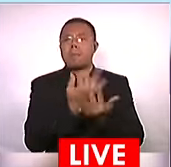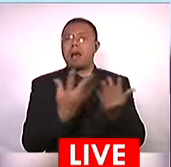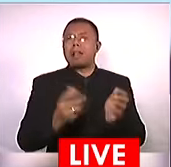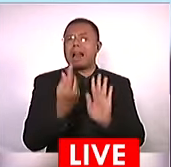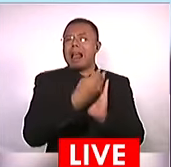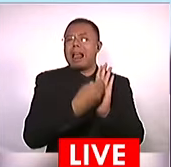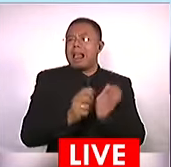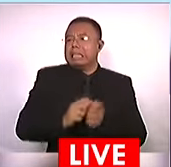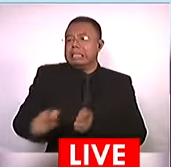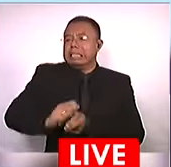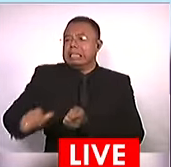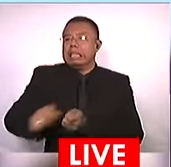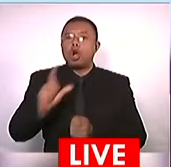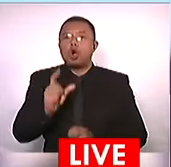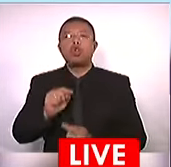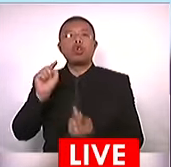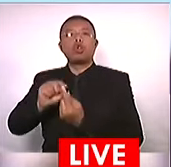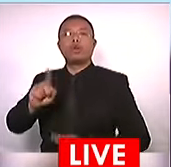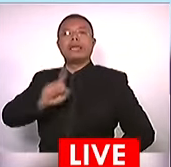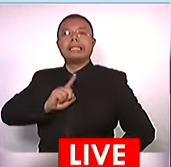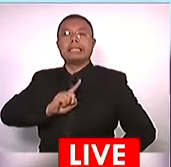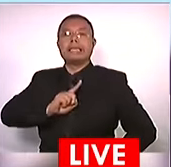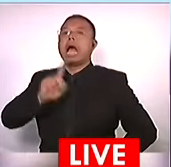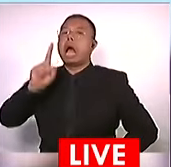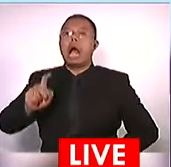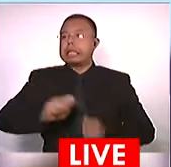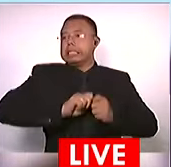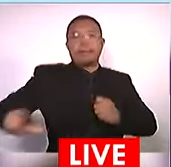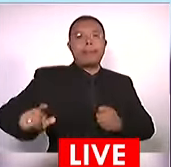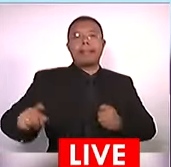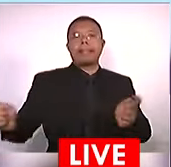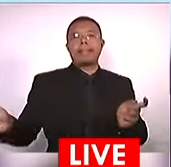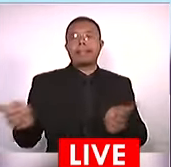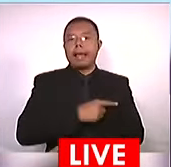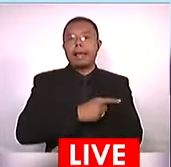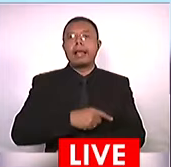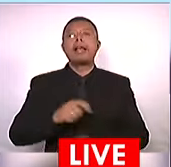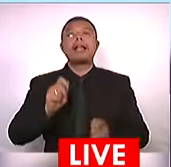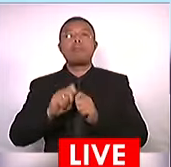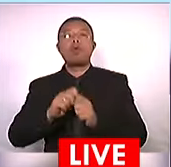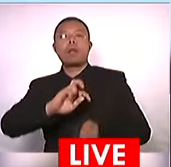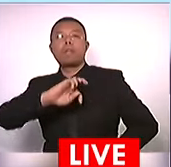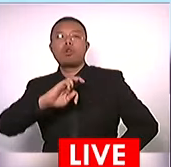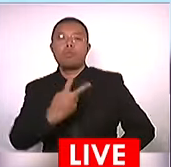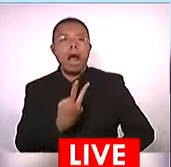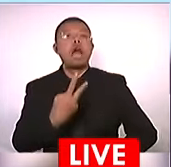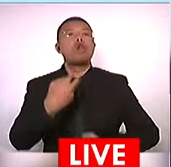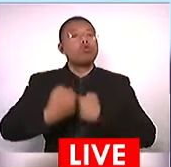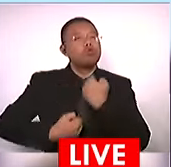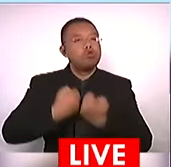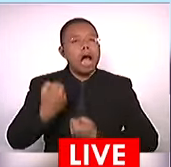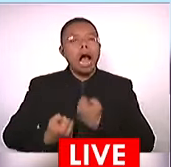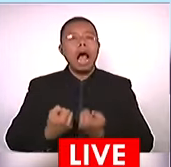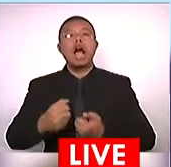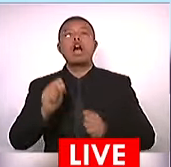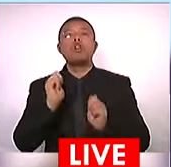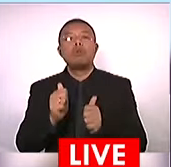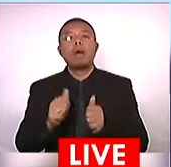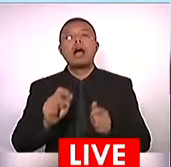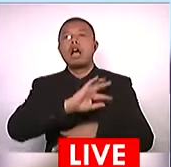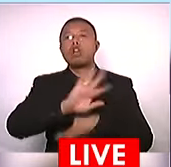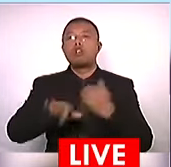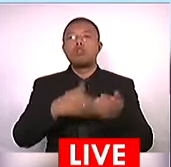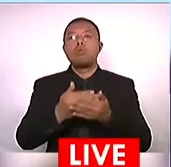untuk memenuhi selera tertentu Kita harus sepet kita hadirkan perubahan supaya berupa